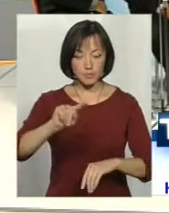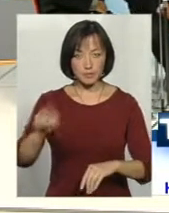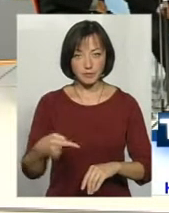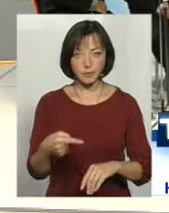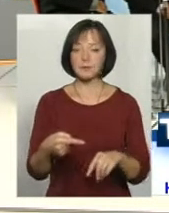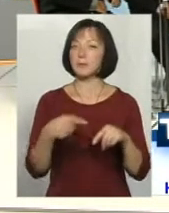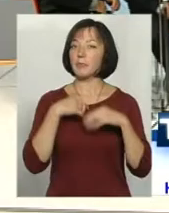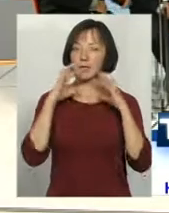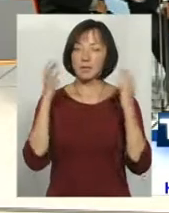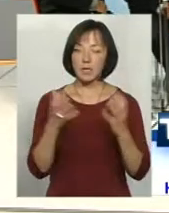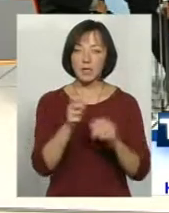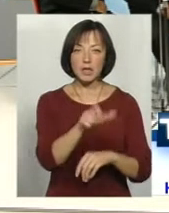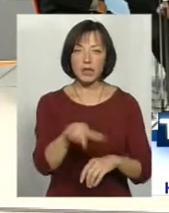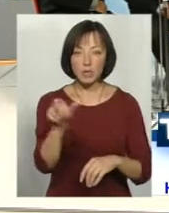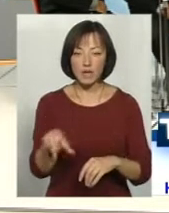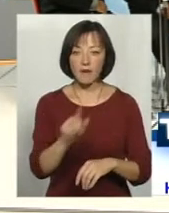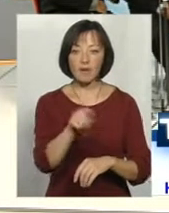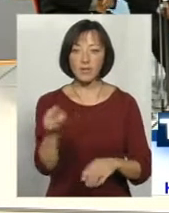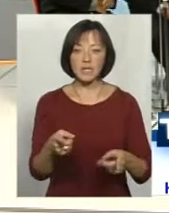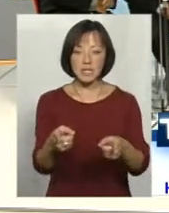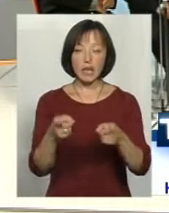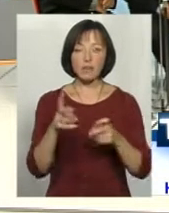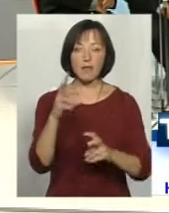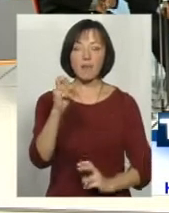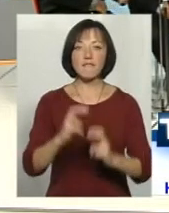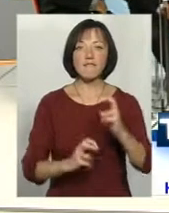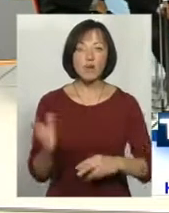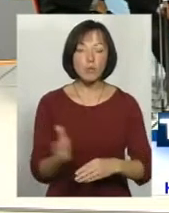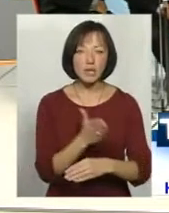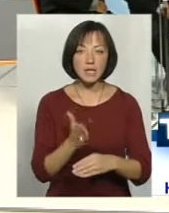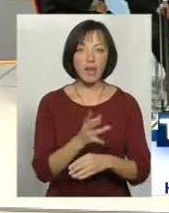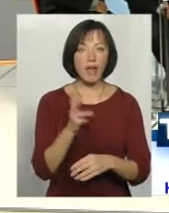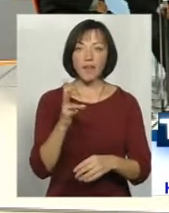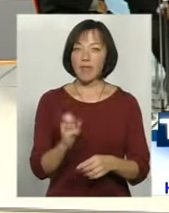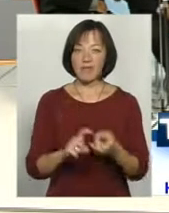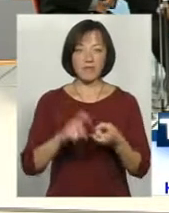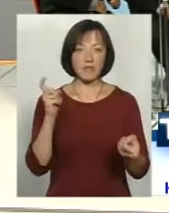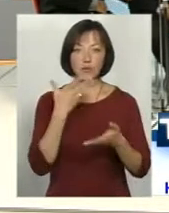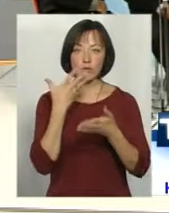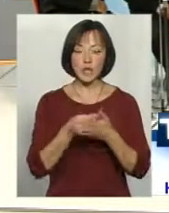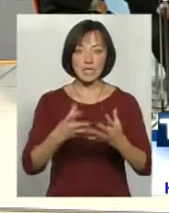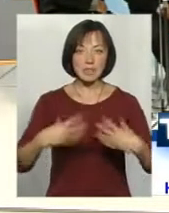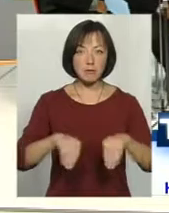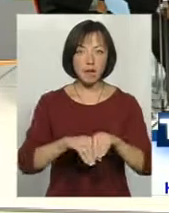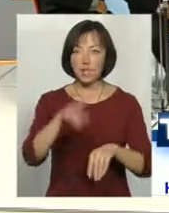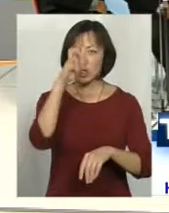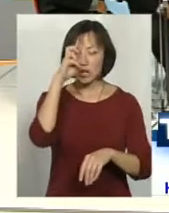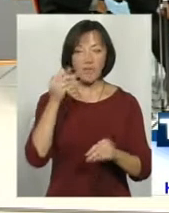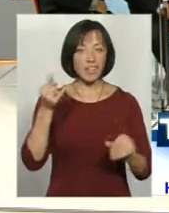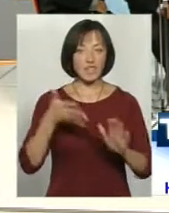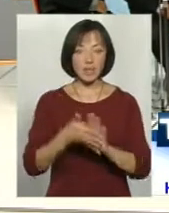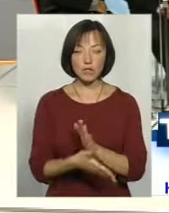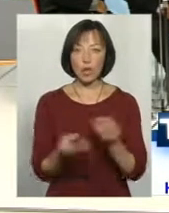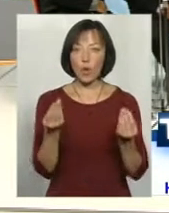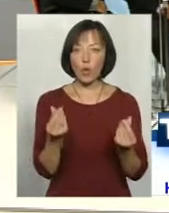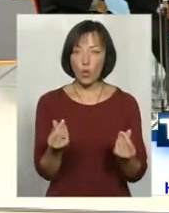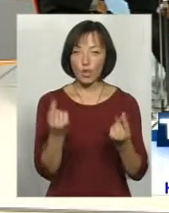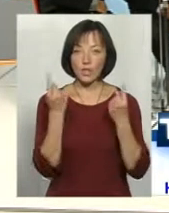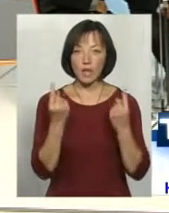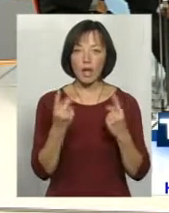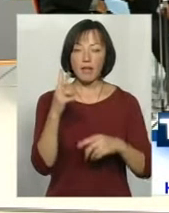Ми зберегли людей, вони залучені на виробництві, вони не відриваються від своїх сімей, держава не витрачає